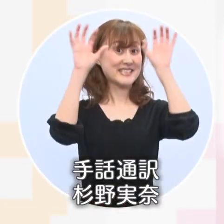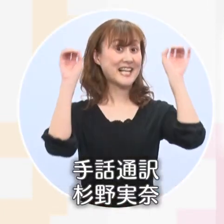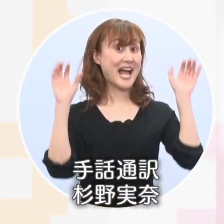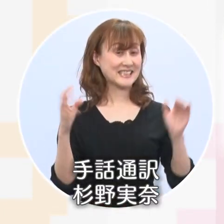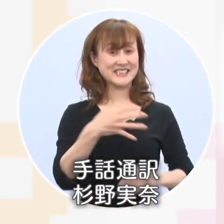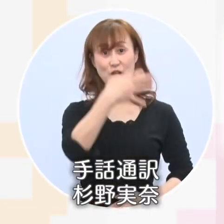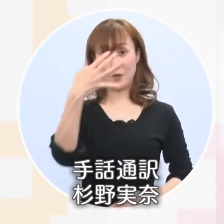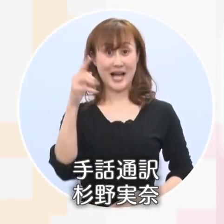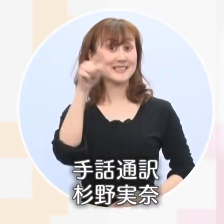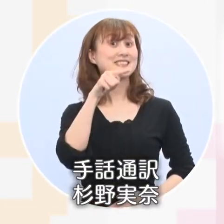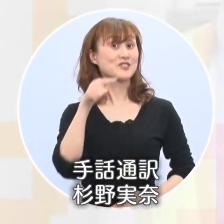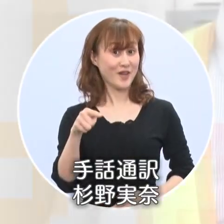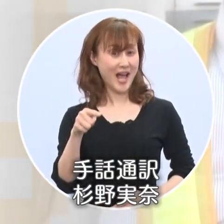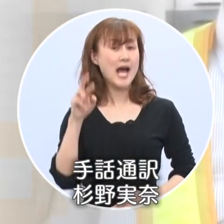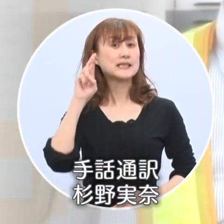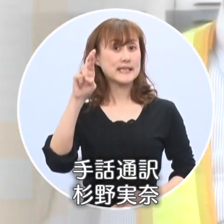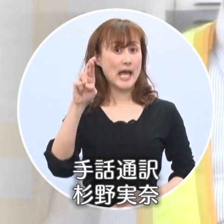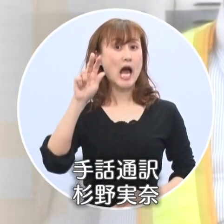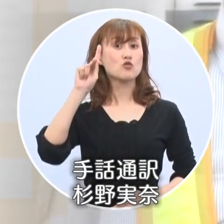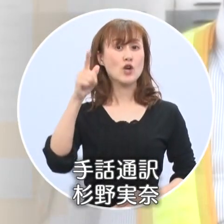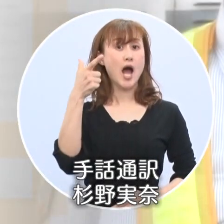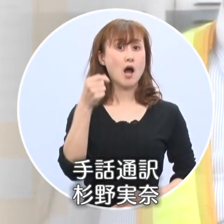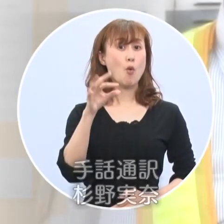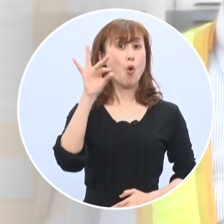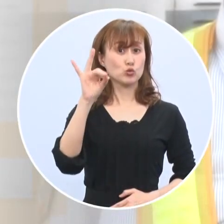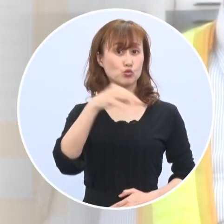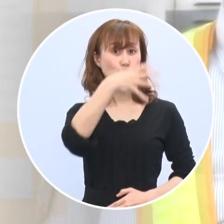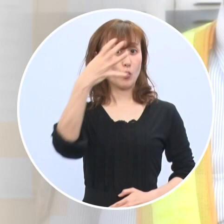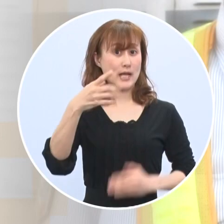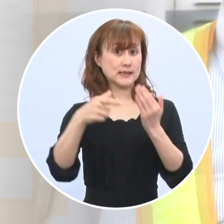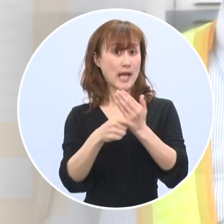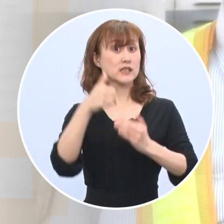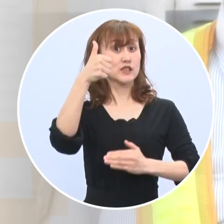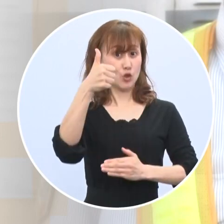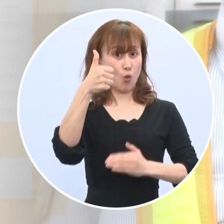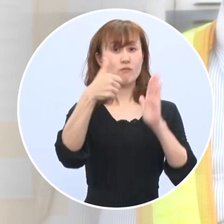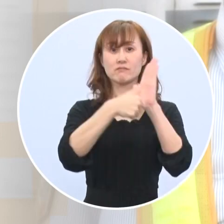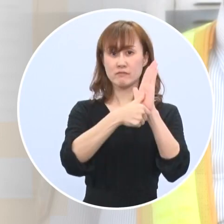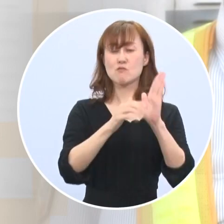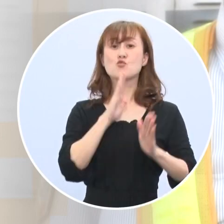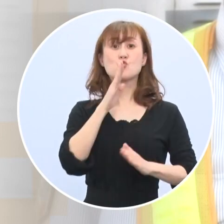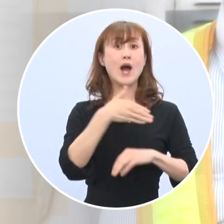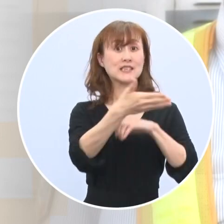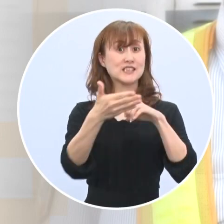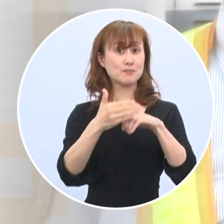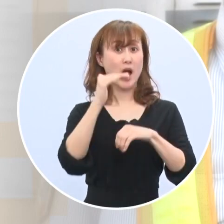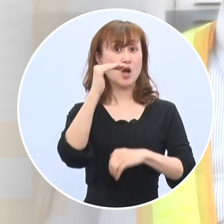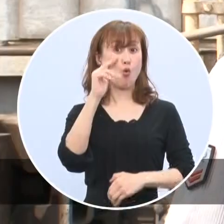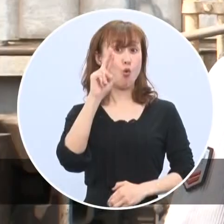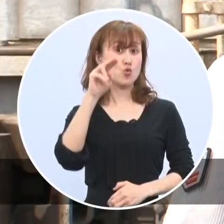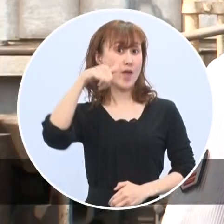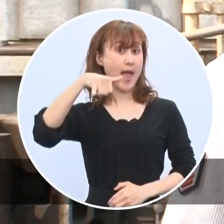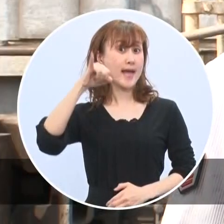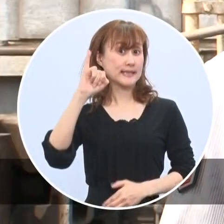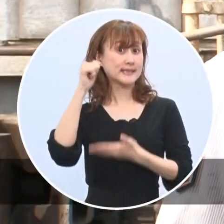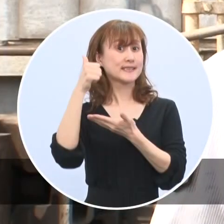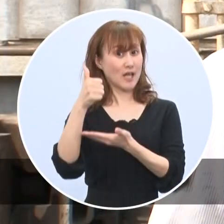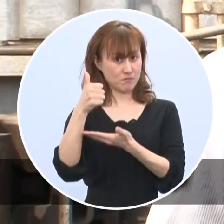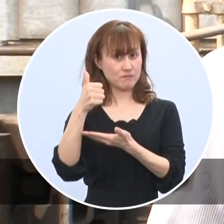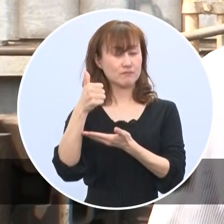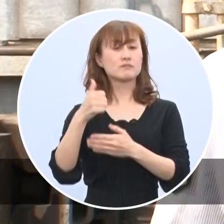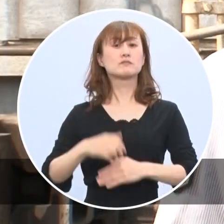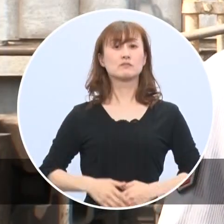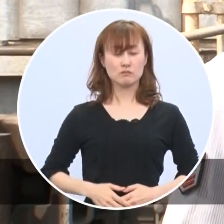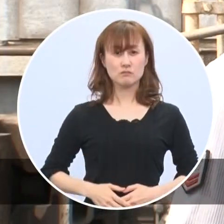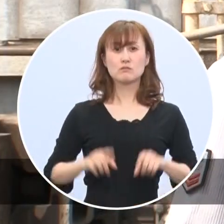本屋つのキラリ四日市人は jr貨物四日市駅長桑島公平3年一般開放